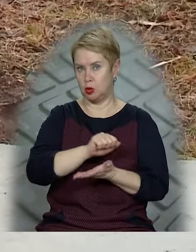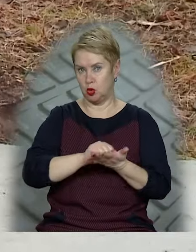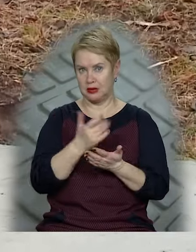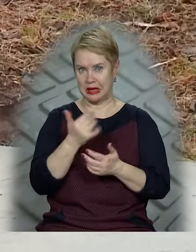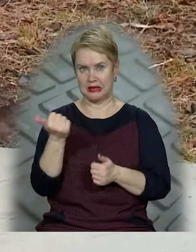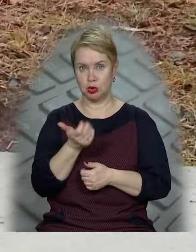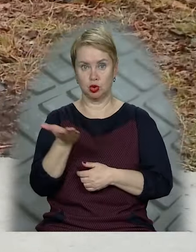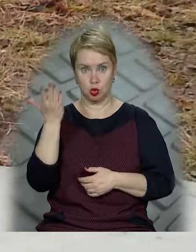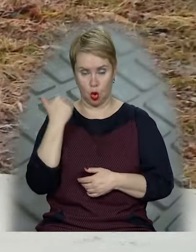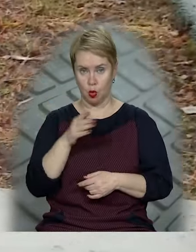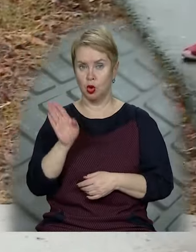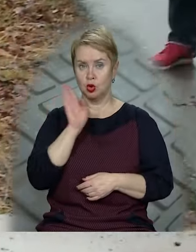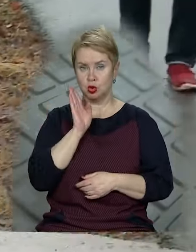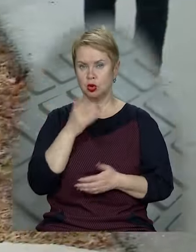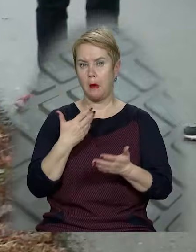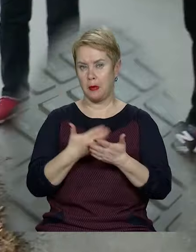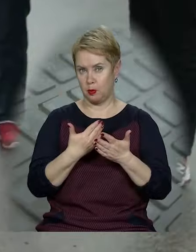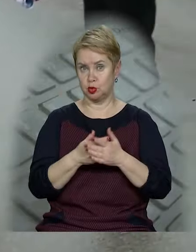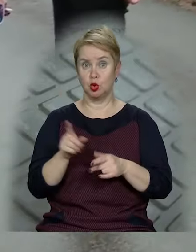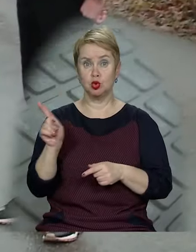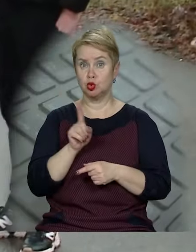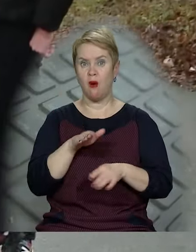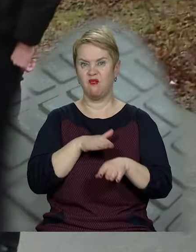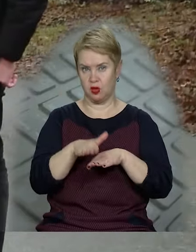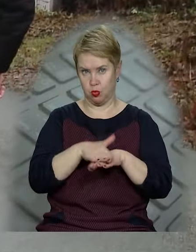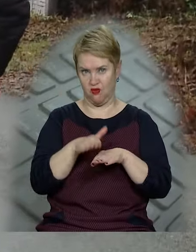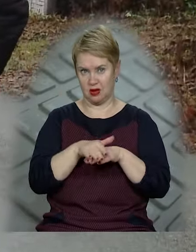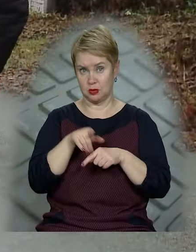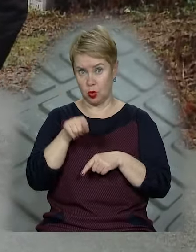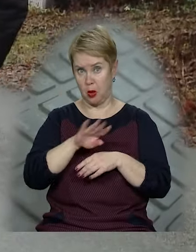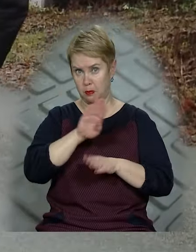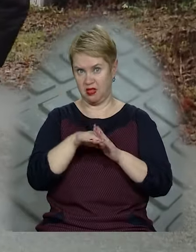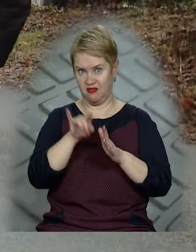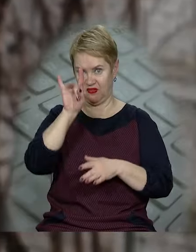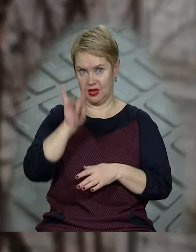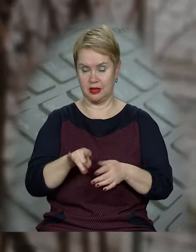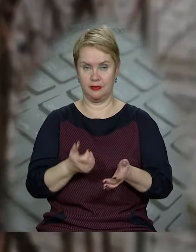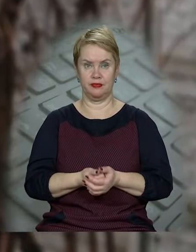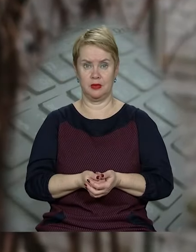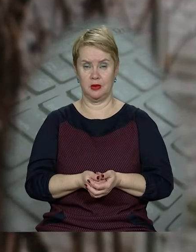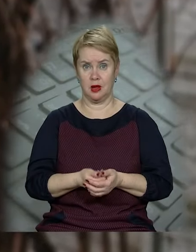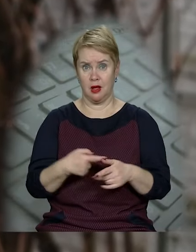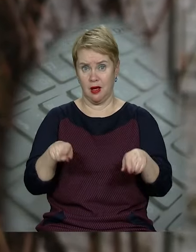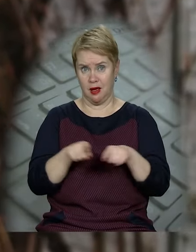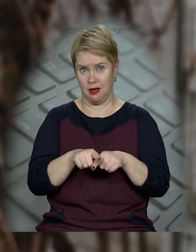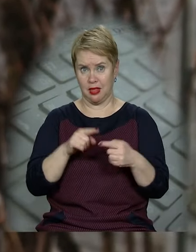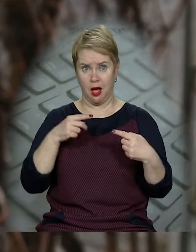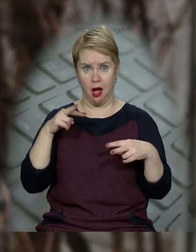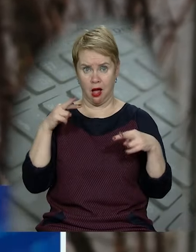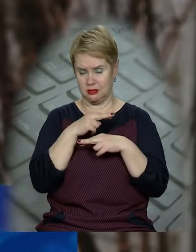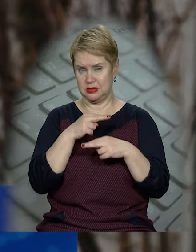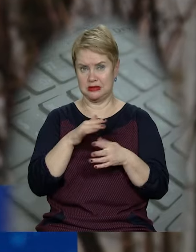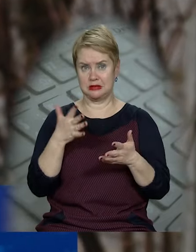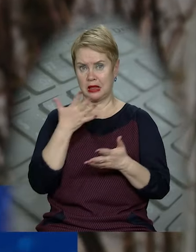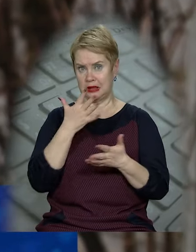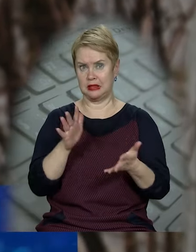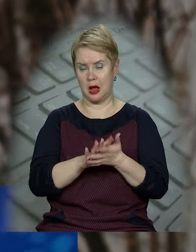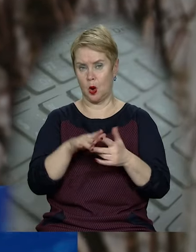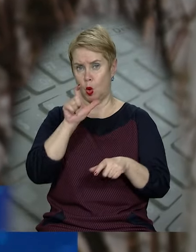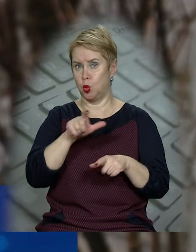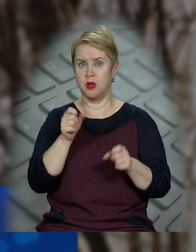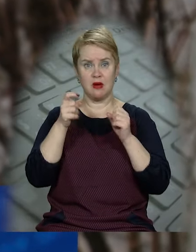пару тижнів тому. Жінка припускає, що відбуватиметься у неї під вікнами. Тут сплошна антисанітарія. Люди